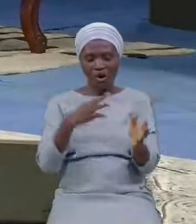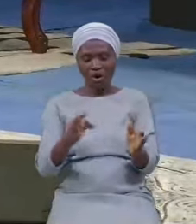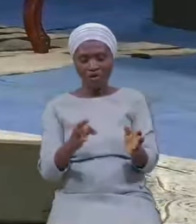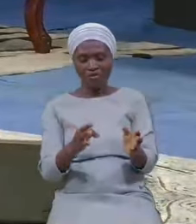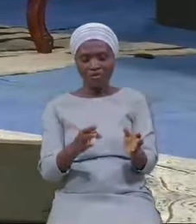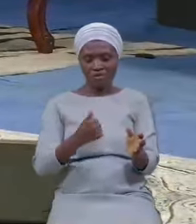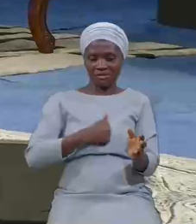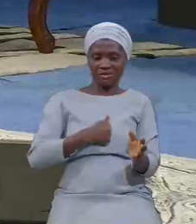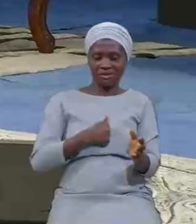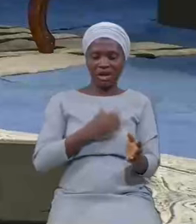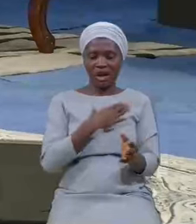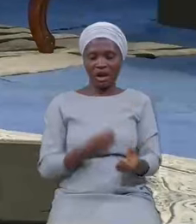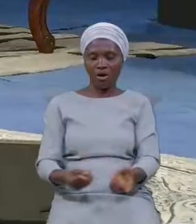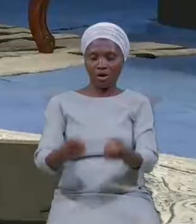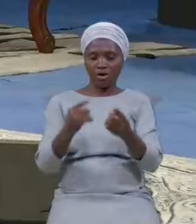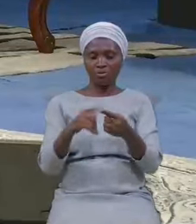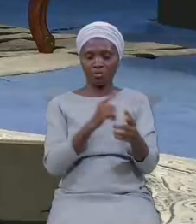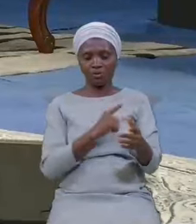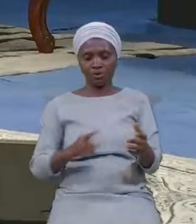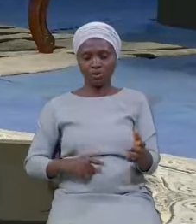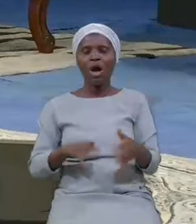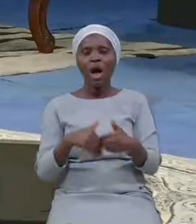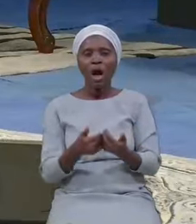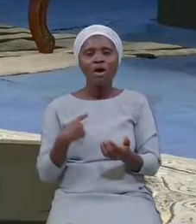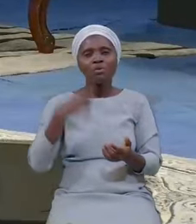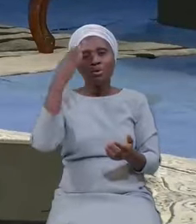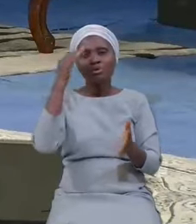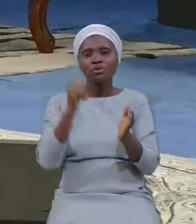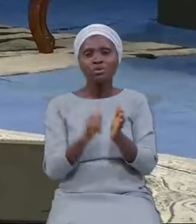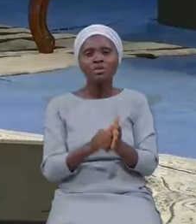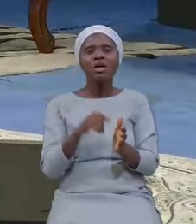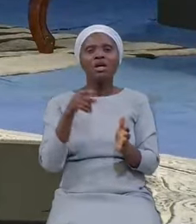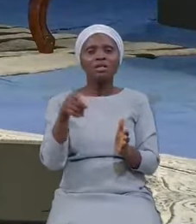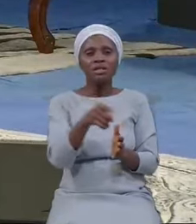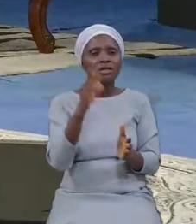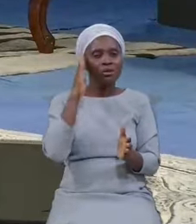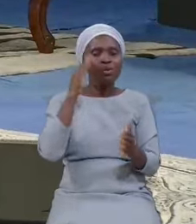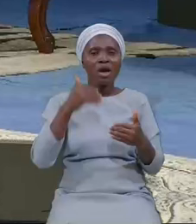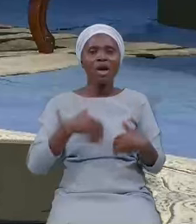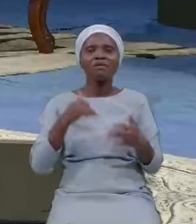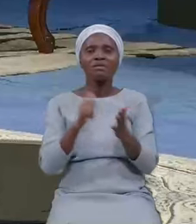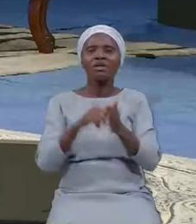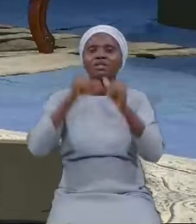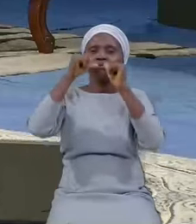comment savons-nous qu'il aura cette vie bénie, meilleure,